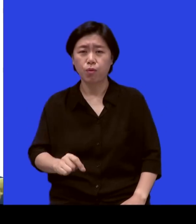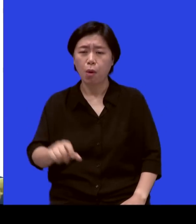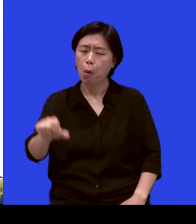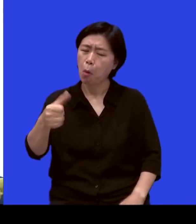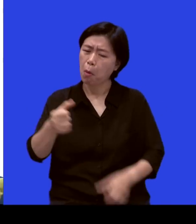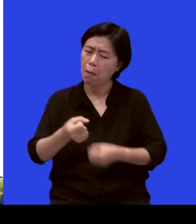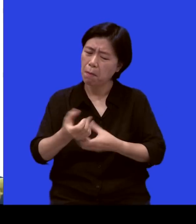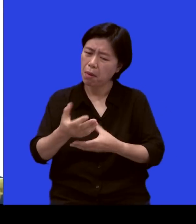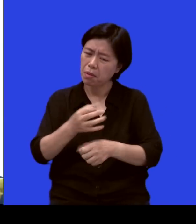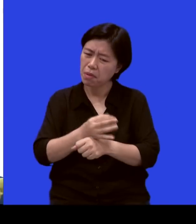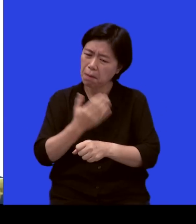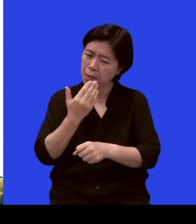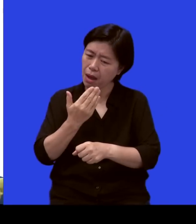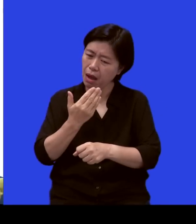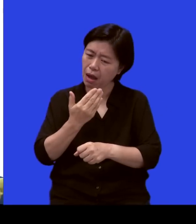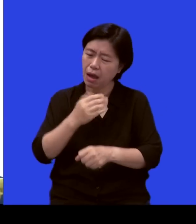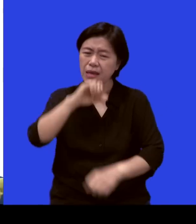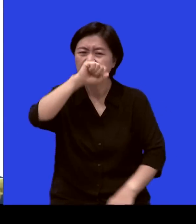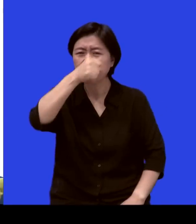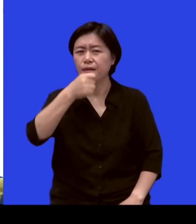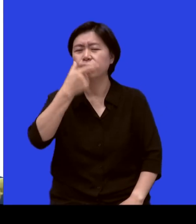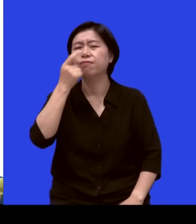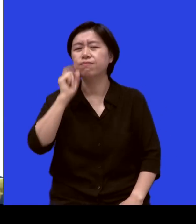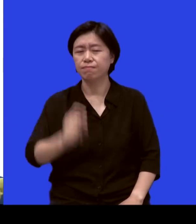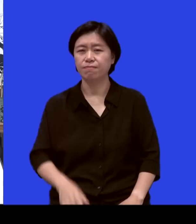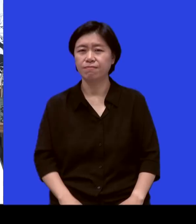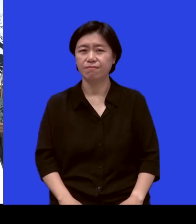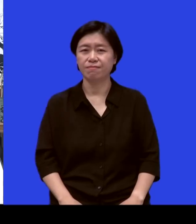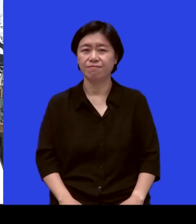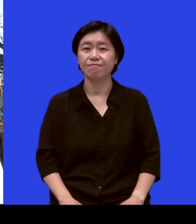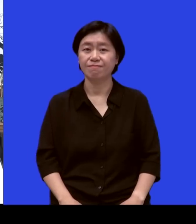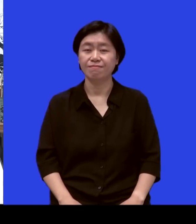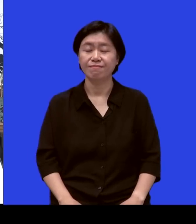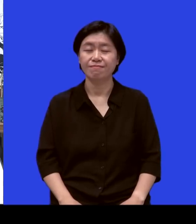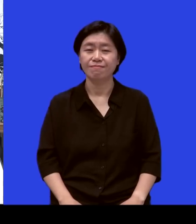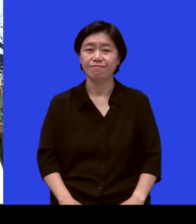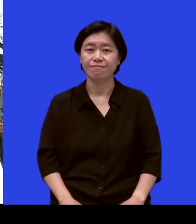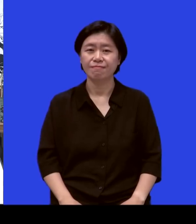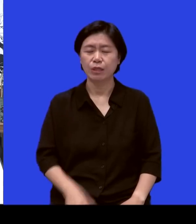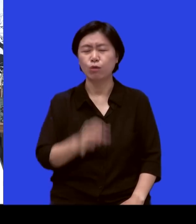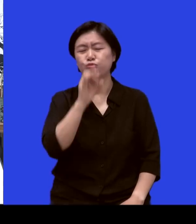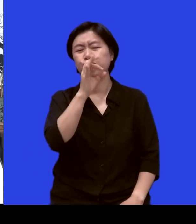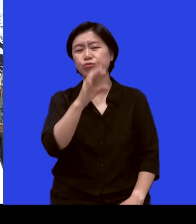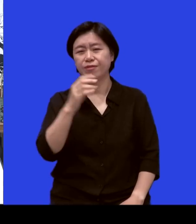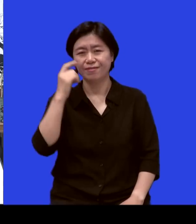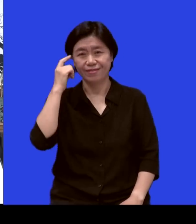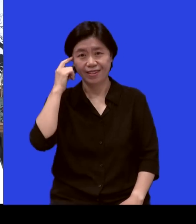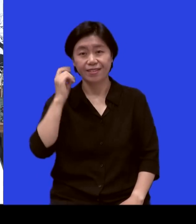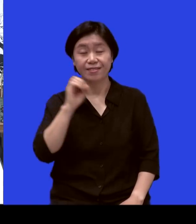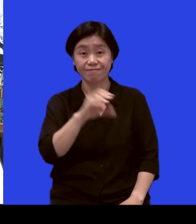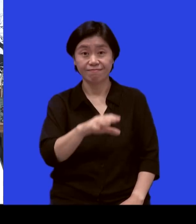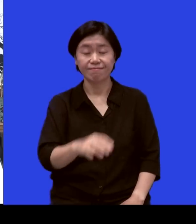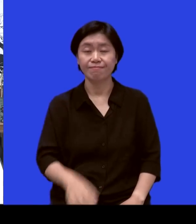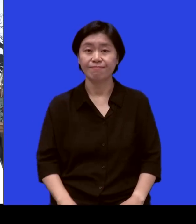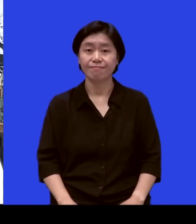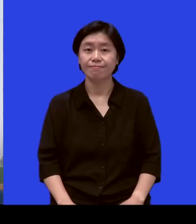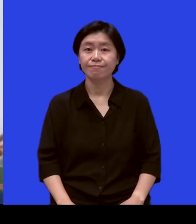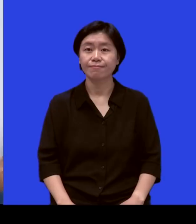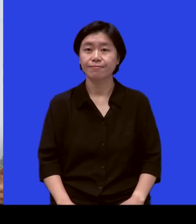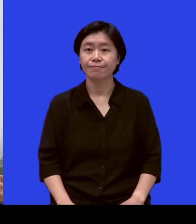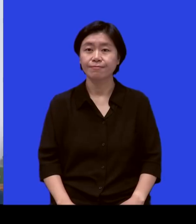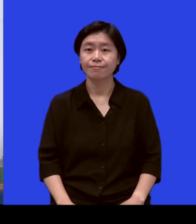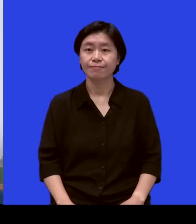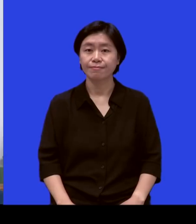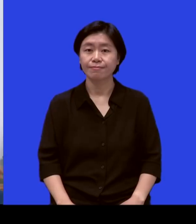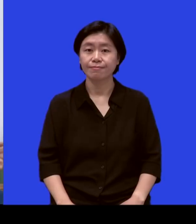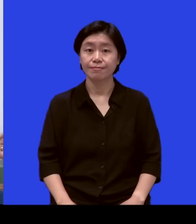어렵습니다. 그때는 이미 내가 정신이 나 있었기 때문에 계산을 할 줄 알아서 불가능하다고 생각한 거예요. 근데